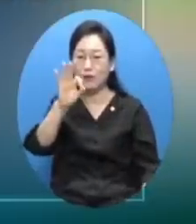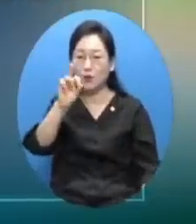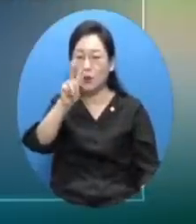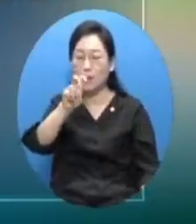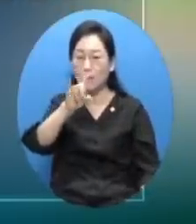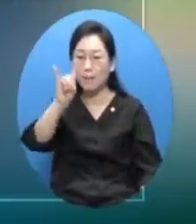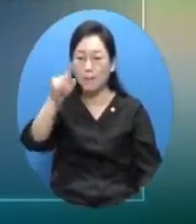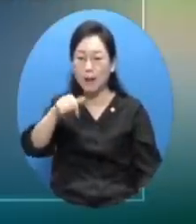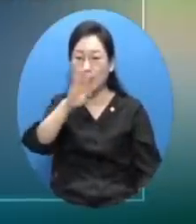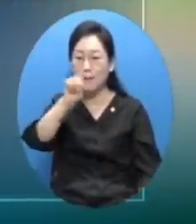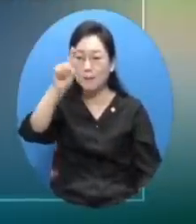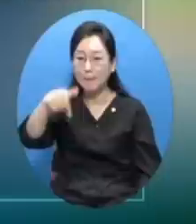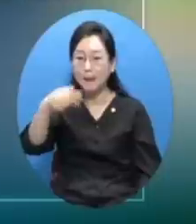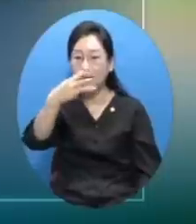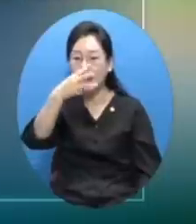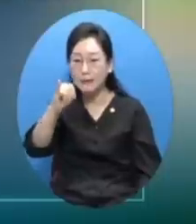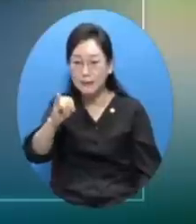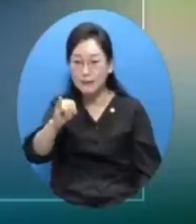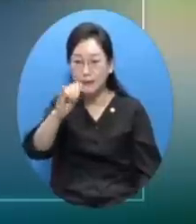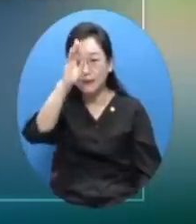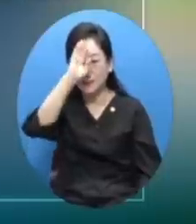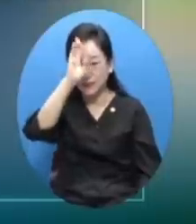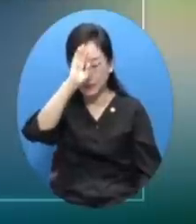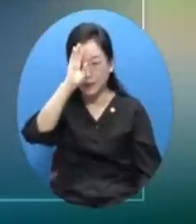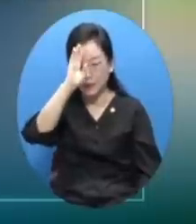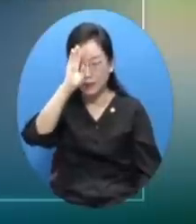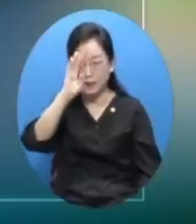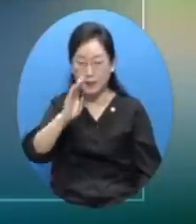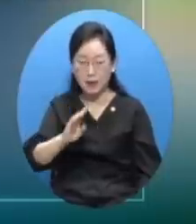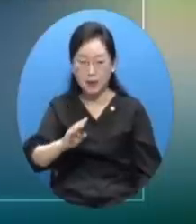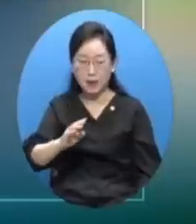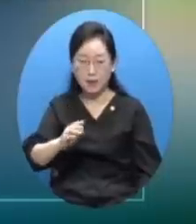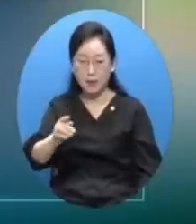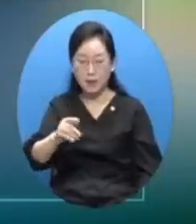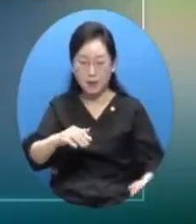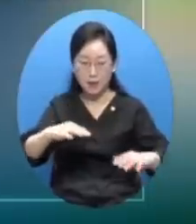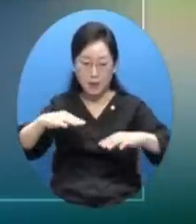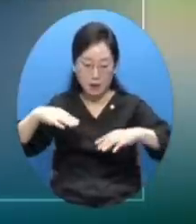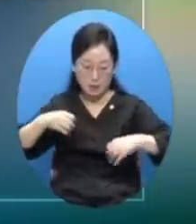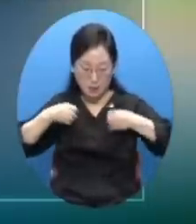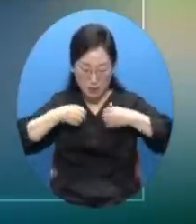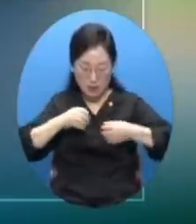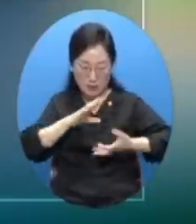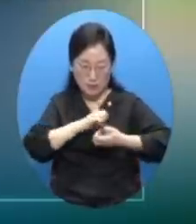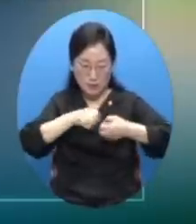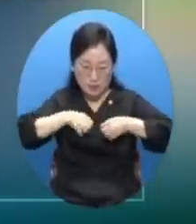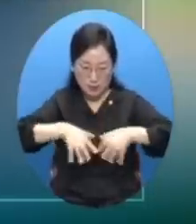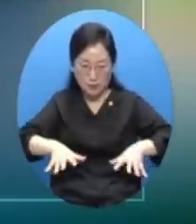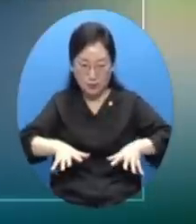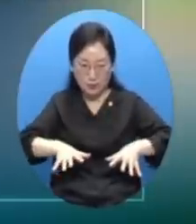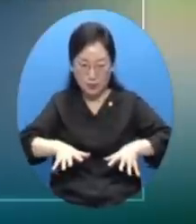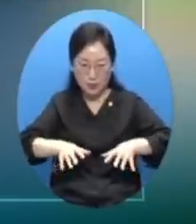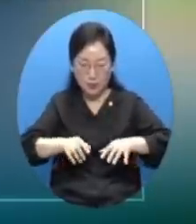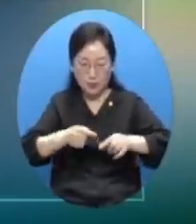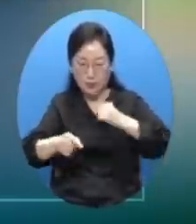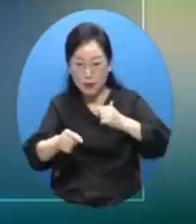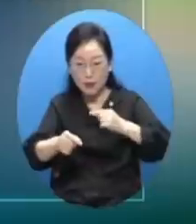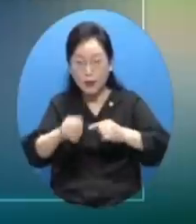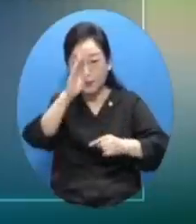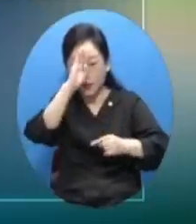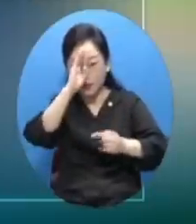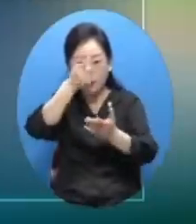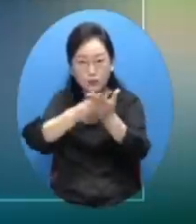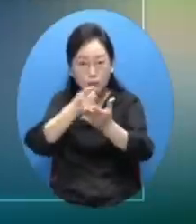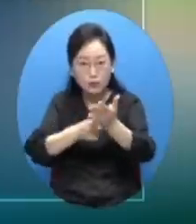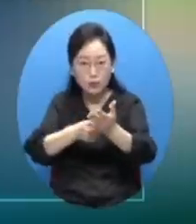대동맥 박리 등 대동맥 질환, 대동맥 판막 협착 등 응급수술에 있어서는 한국 최고의